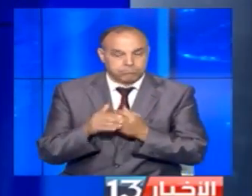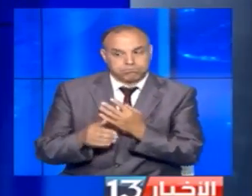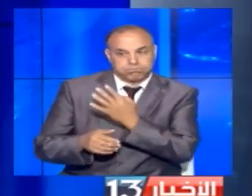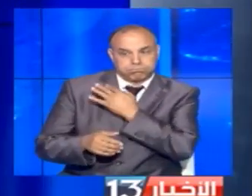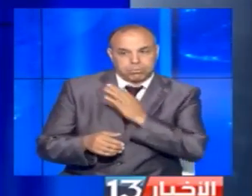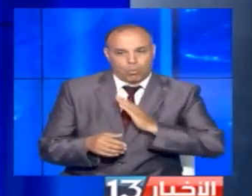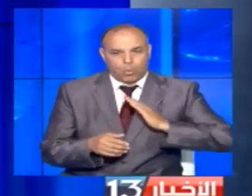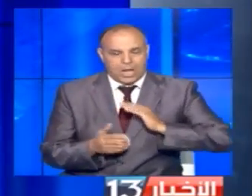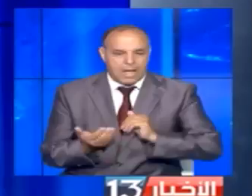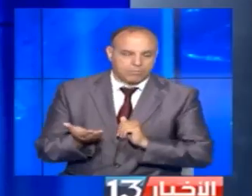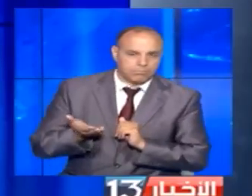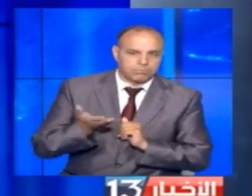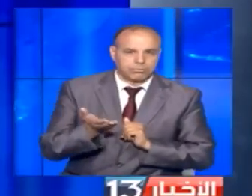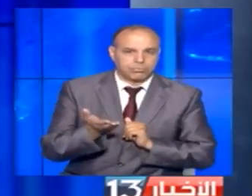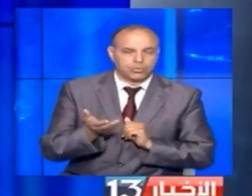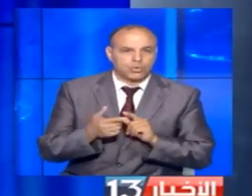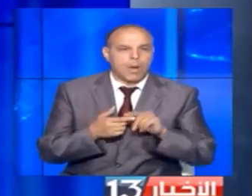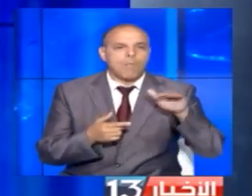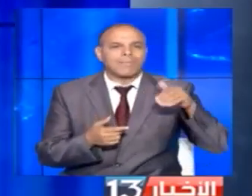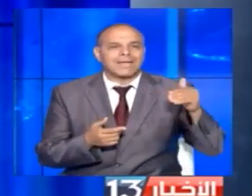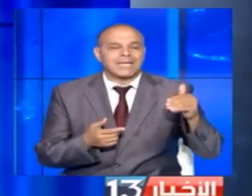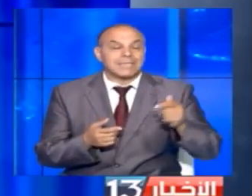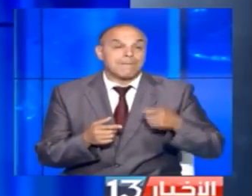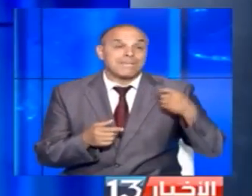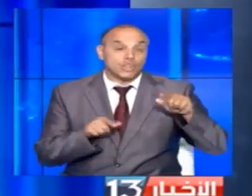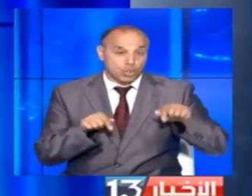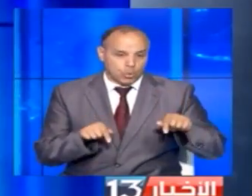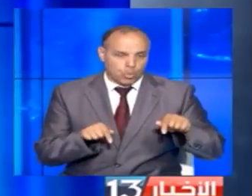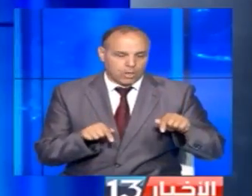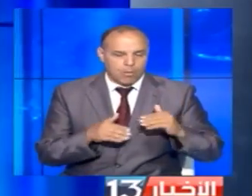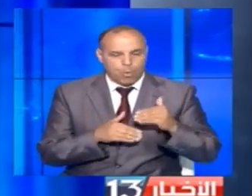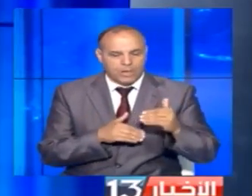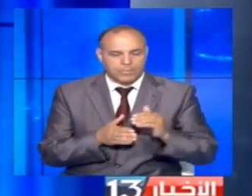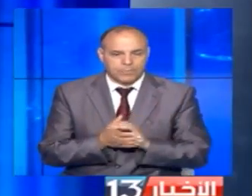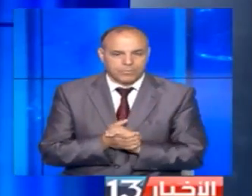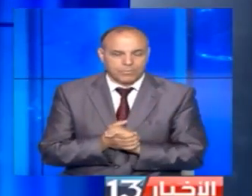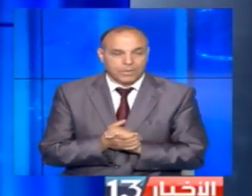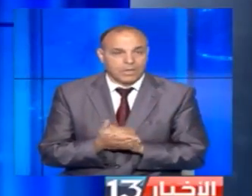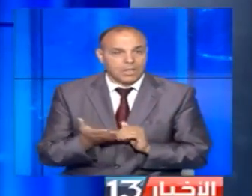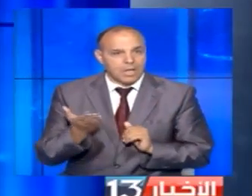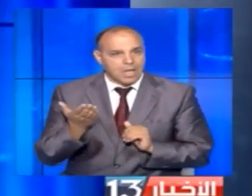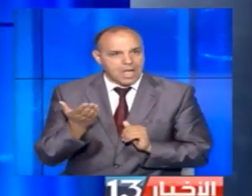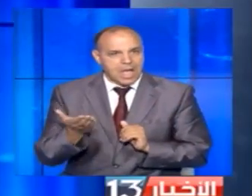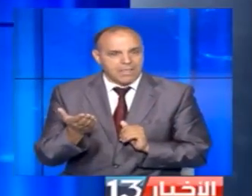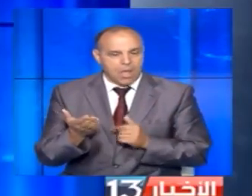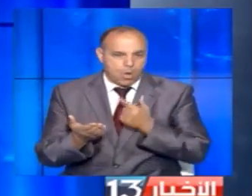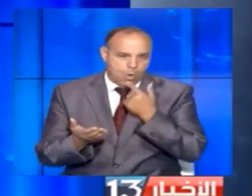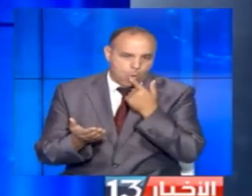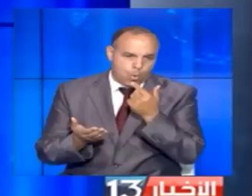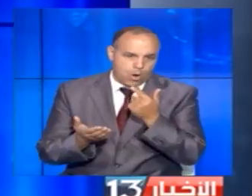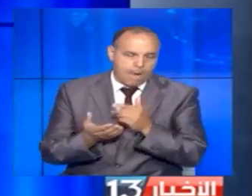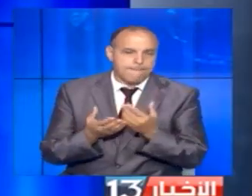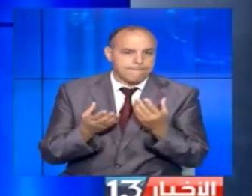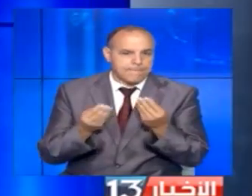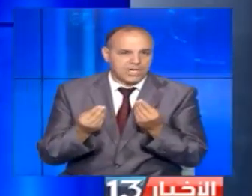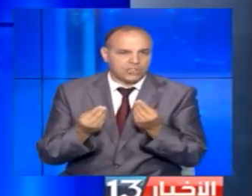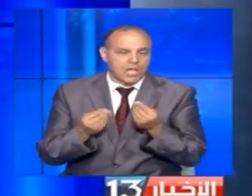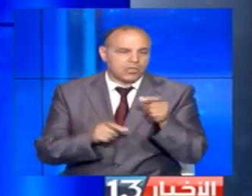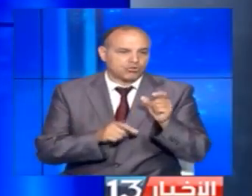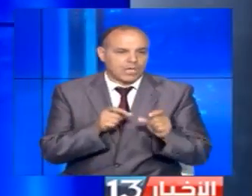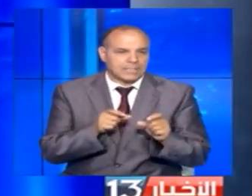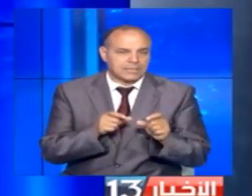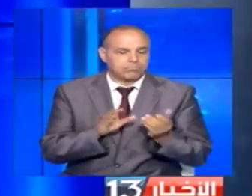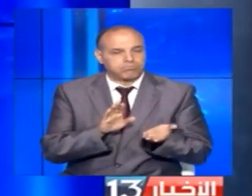للقوات المسلحة محمد الناصر حاليا لاحقا. هذا وأشير إلى أن عدد المترشحين